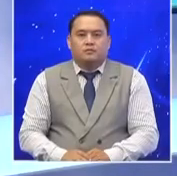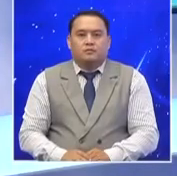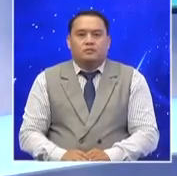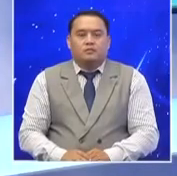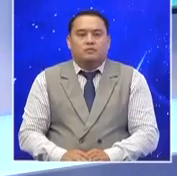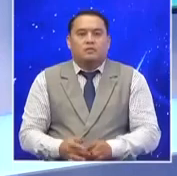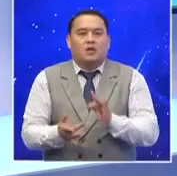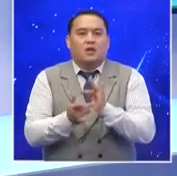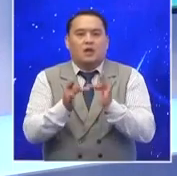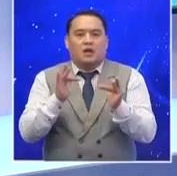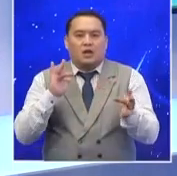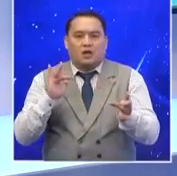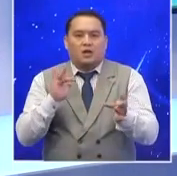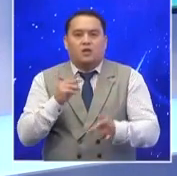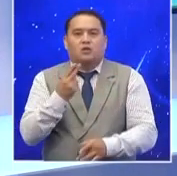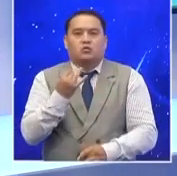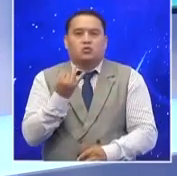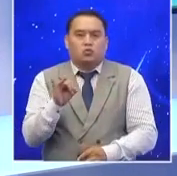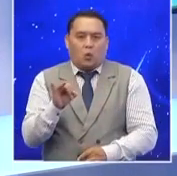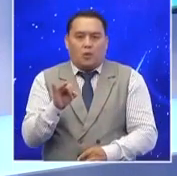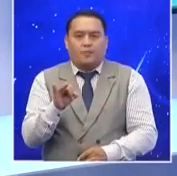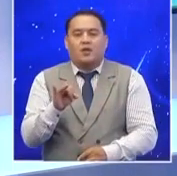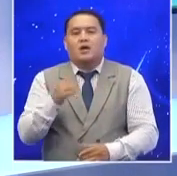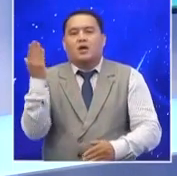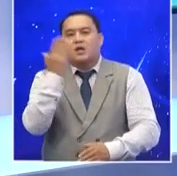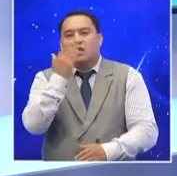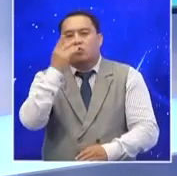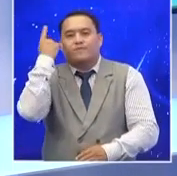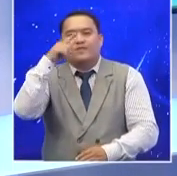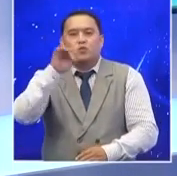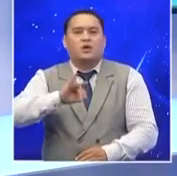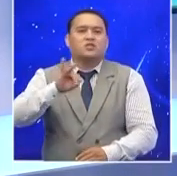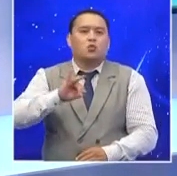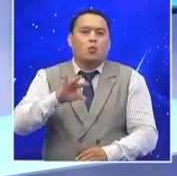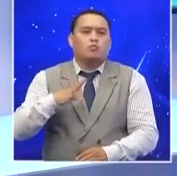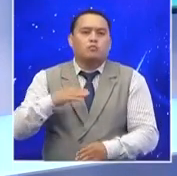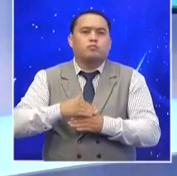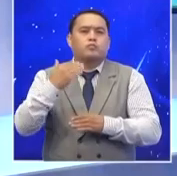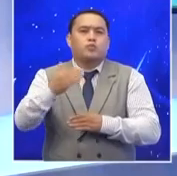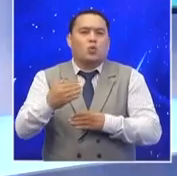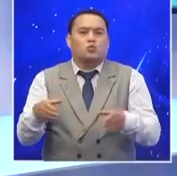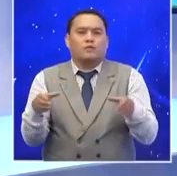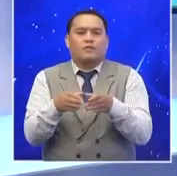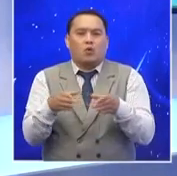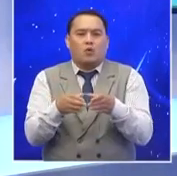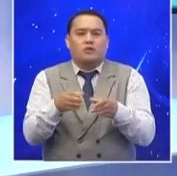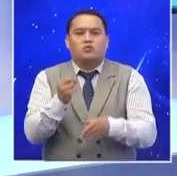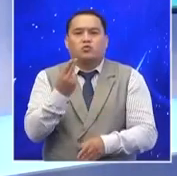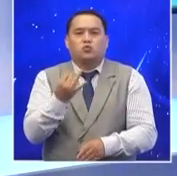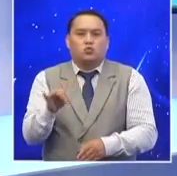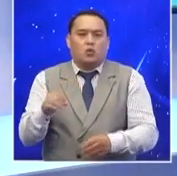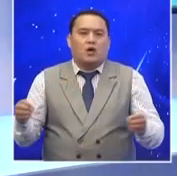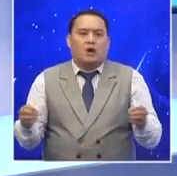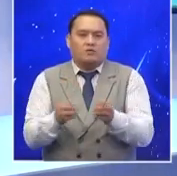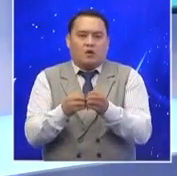В сети появился трейлер драмы «Цой». Сюжет картины – выдуманная история, произошедшая после гибели лидера группы кино Виктора Цоя в